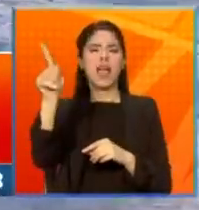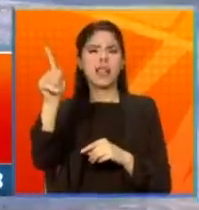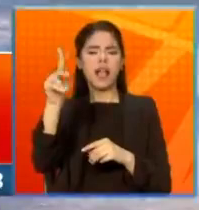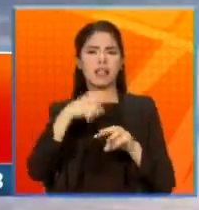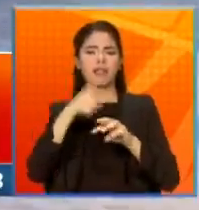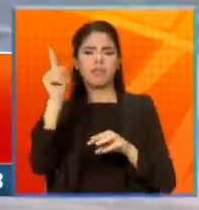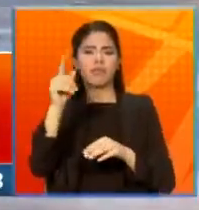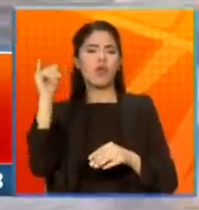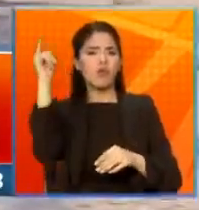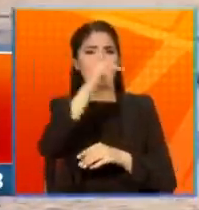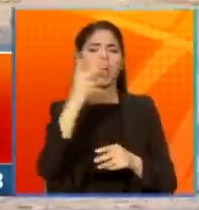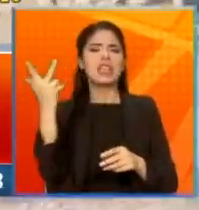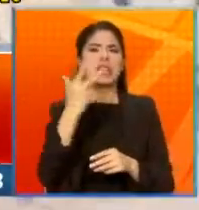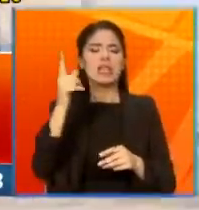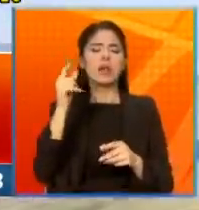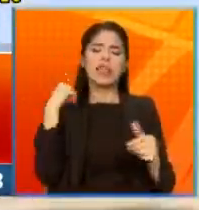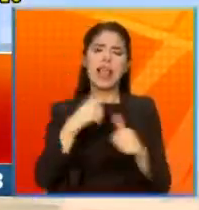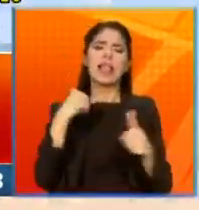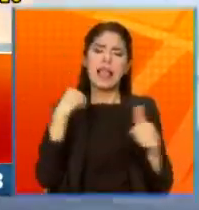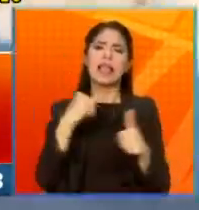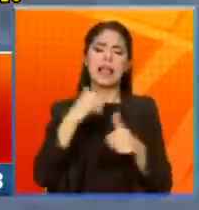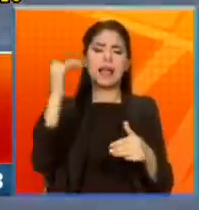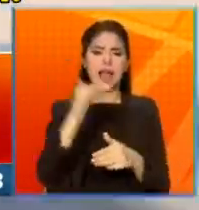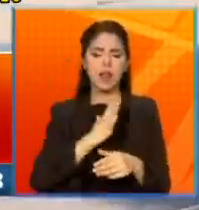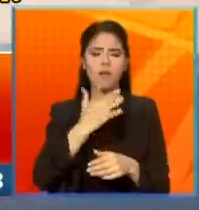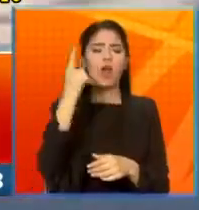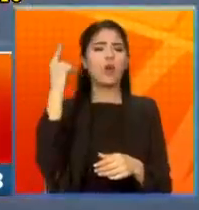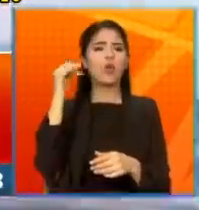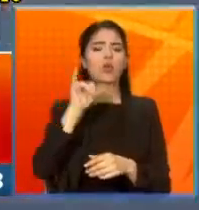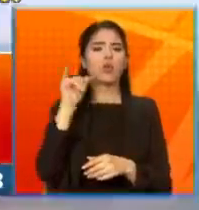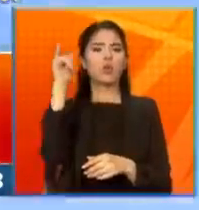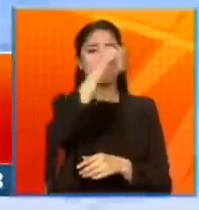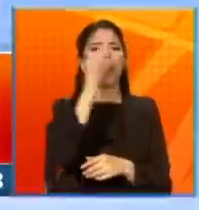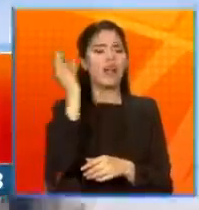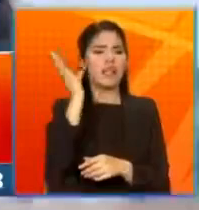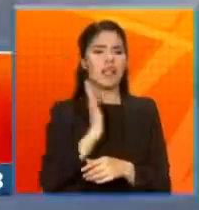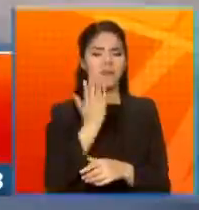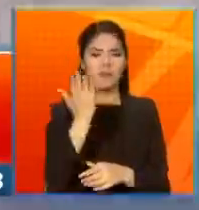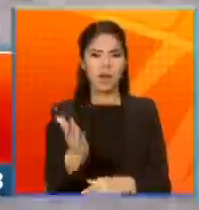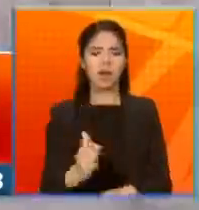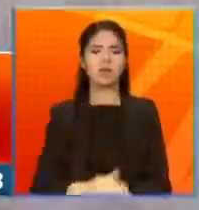Ve şu anda da yine bir uçak sesi duyuyoruz. Hemen saklanmamız lazım. Koş abi.